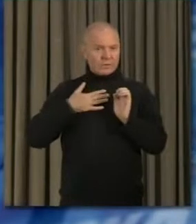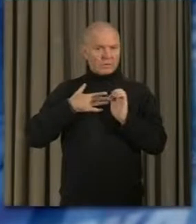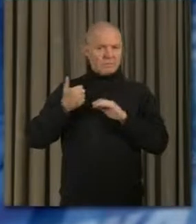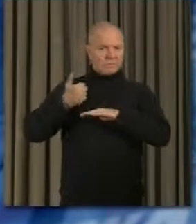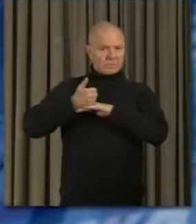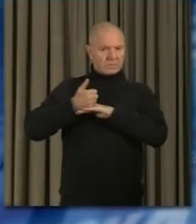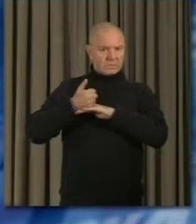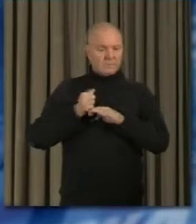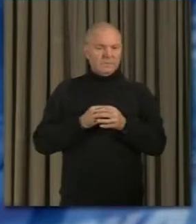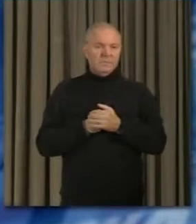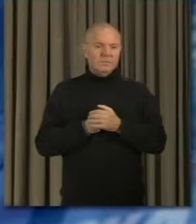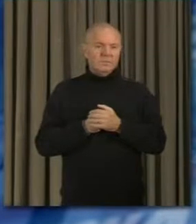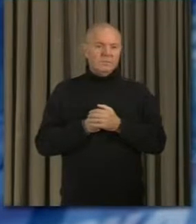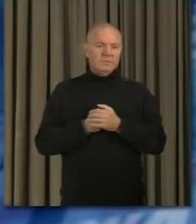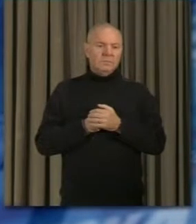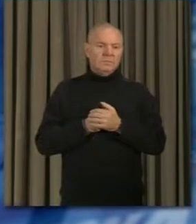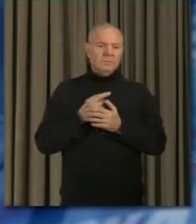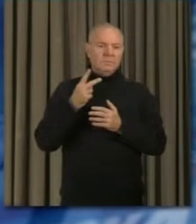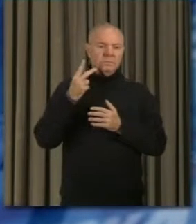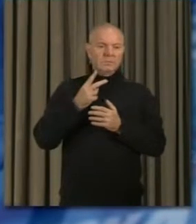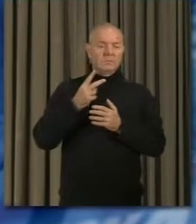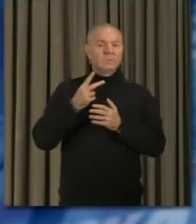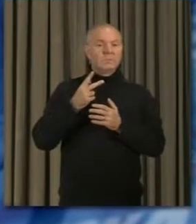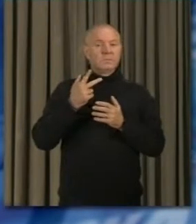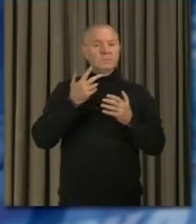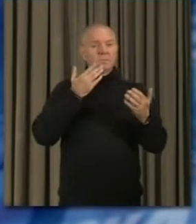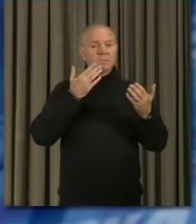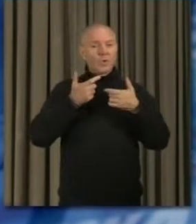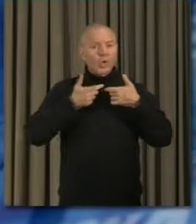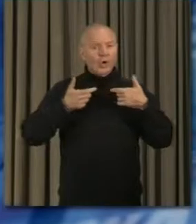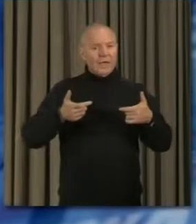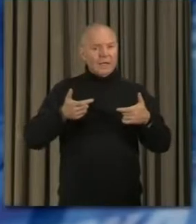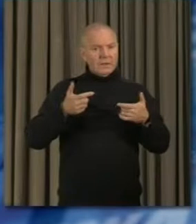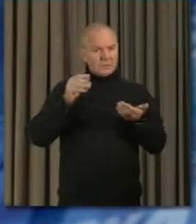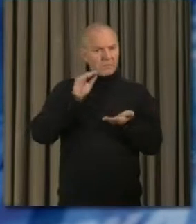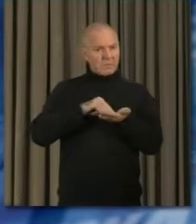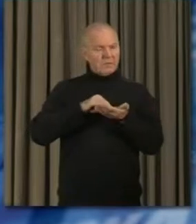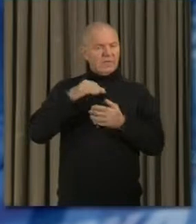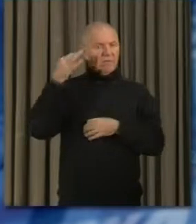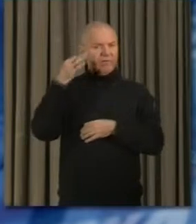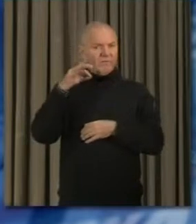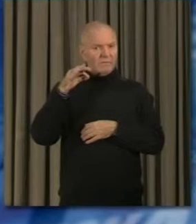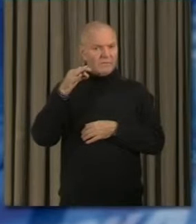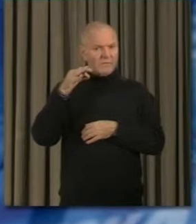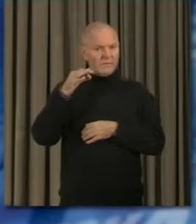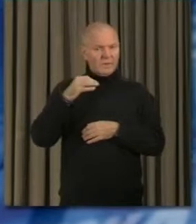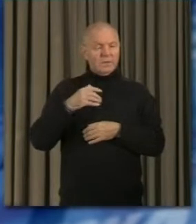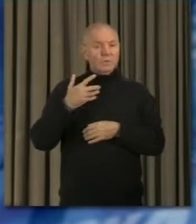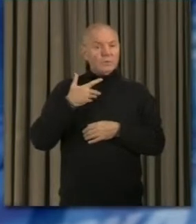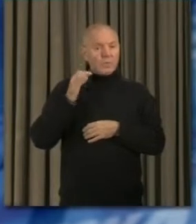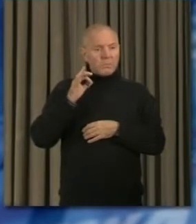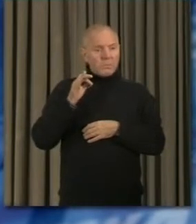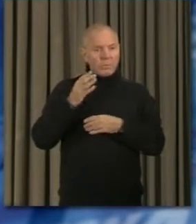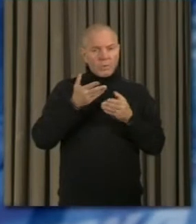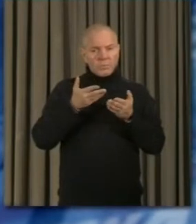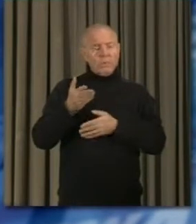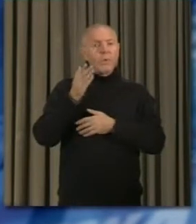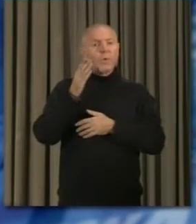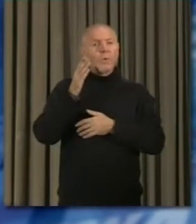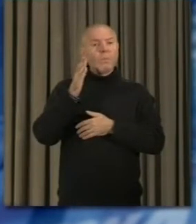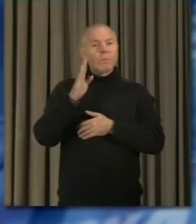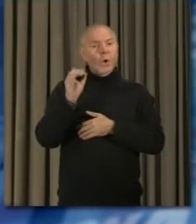Marinello a tenere a banco in sala. Un congresso con presenze così qualificate non l'ho mai visto, ha detto l'ex sindaco. In sala c'erano oltre a Umberto